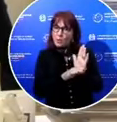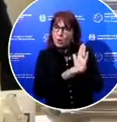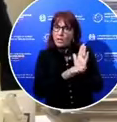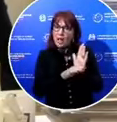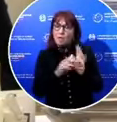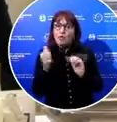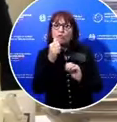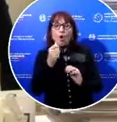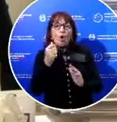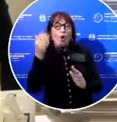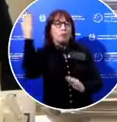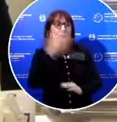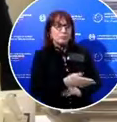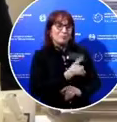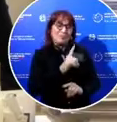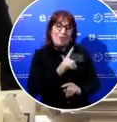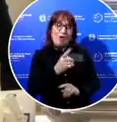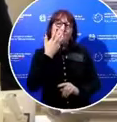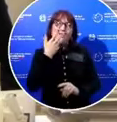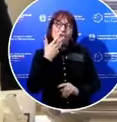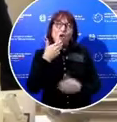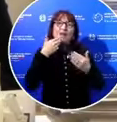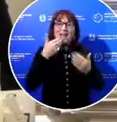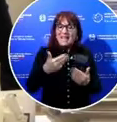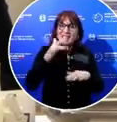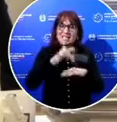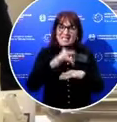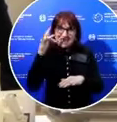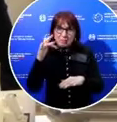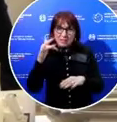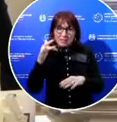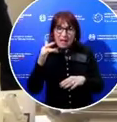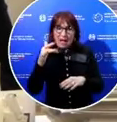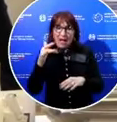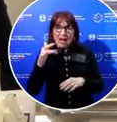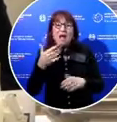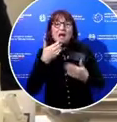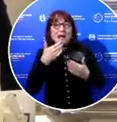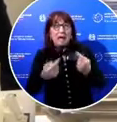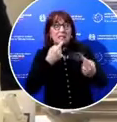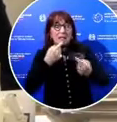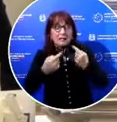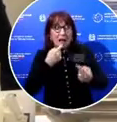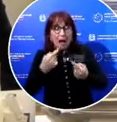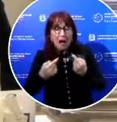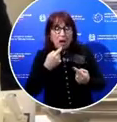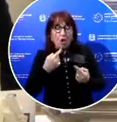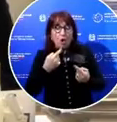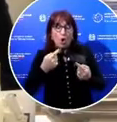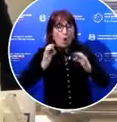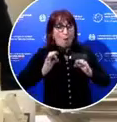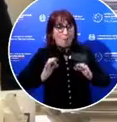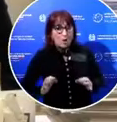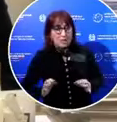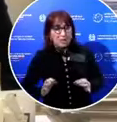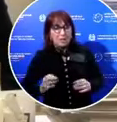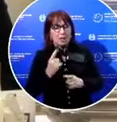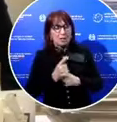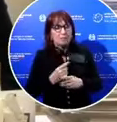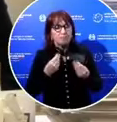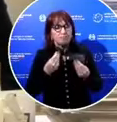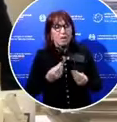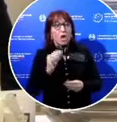ma che mira anche attraverso la sensibilità e la capacità di dialogo dell'operatore di polizia a convincere